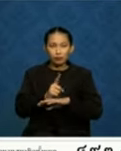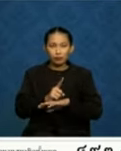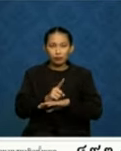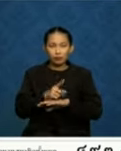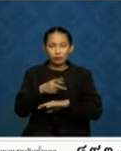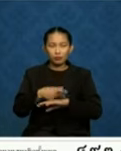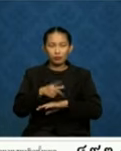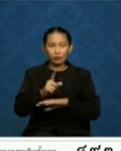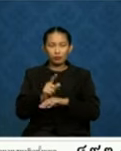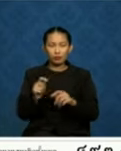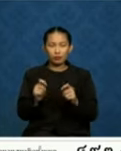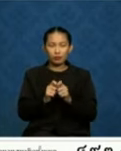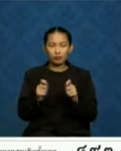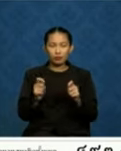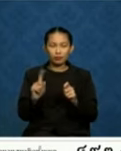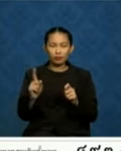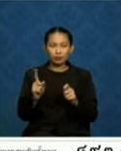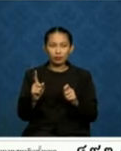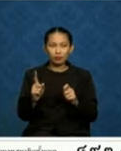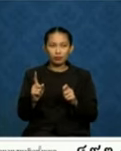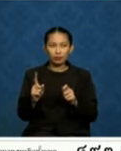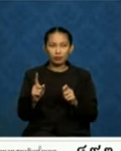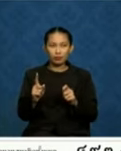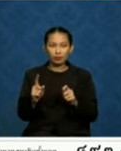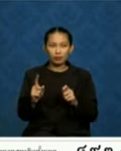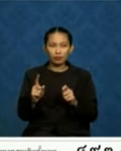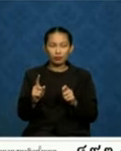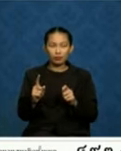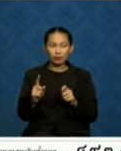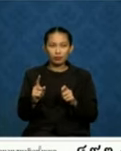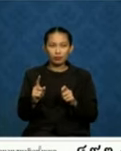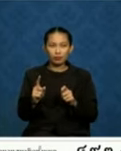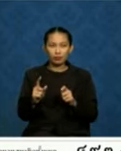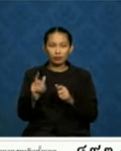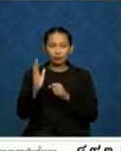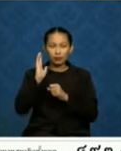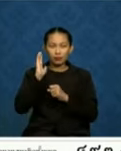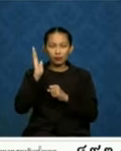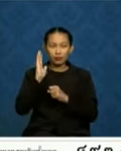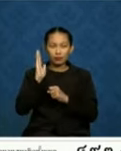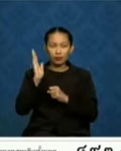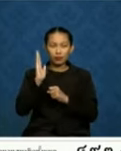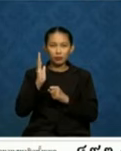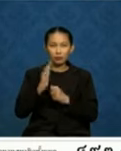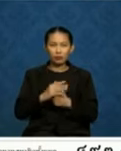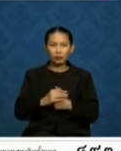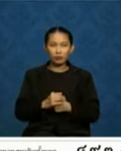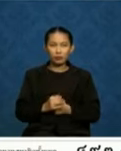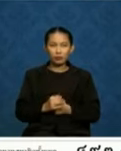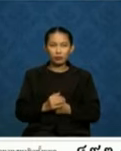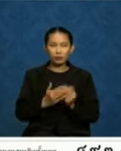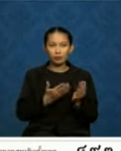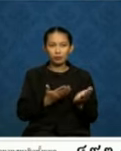อนุกรรมธิการท่านจิตติพจน์วิริยโรจน์ได้นำเสนอผลการพิจารณาต่อไปครับ